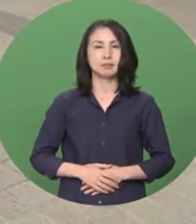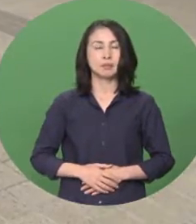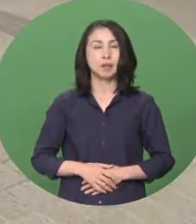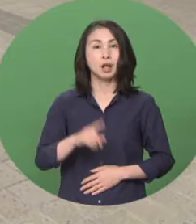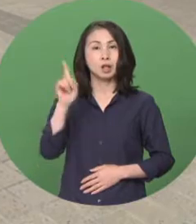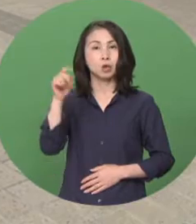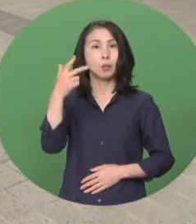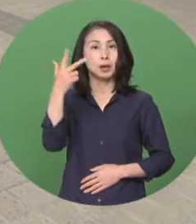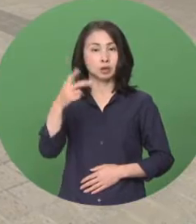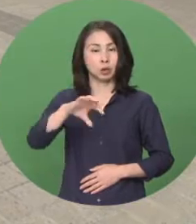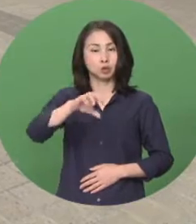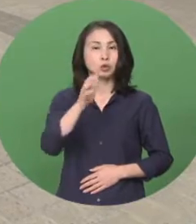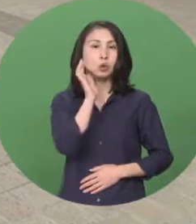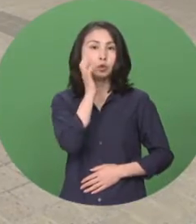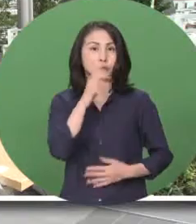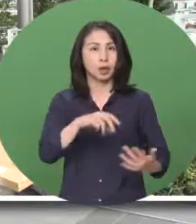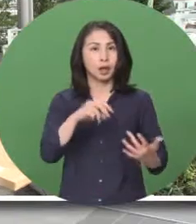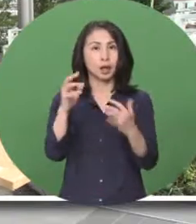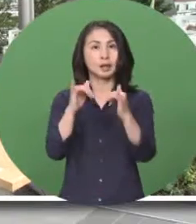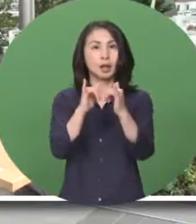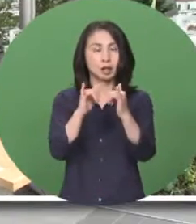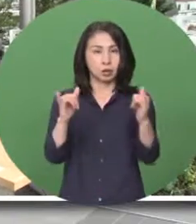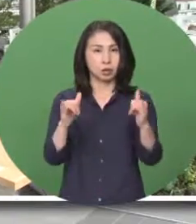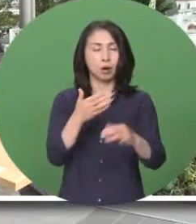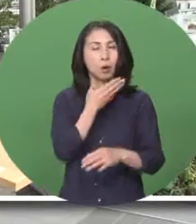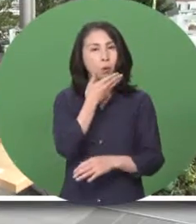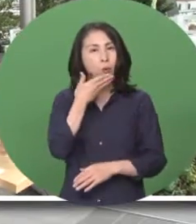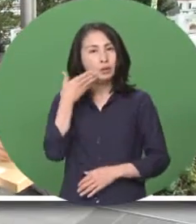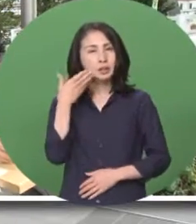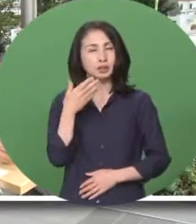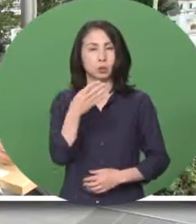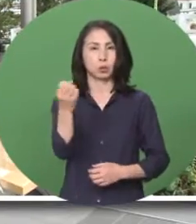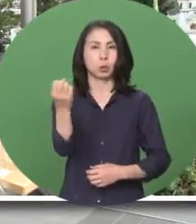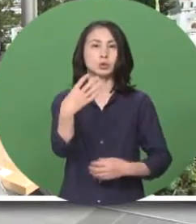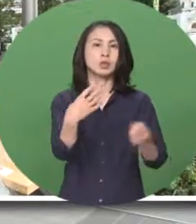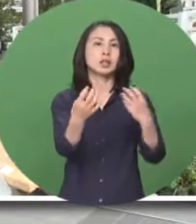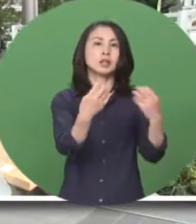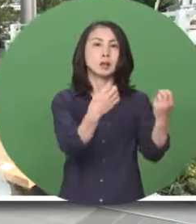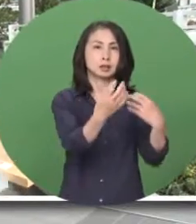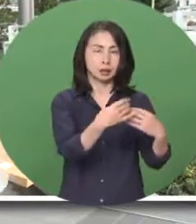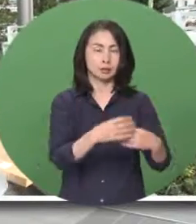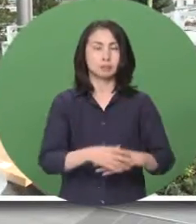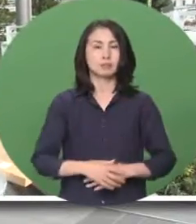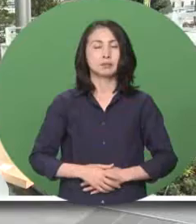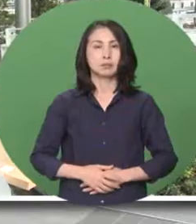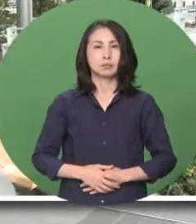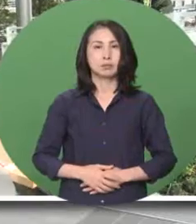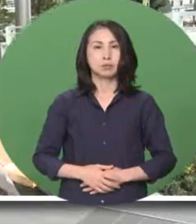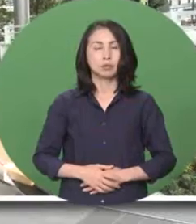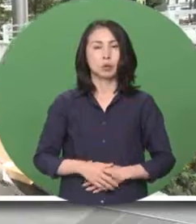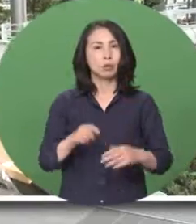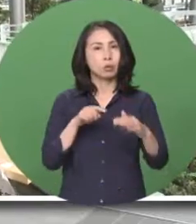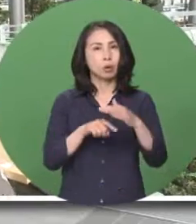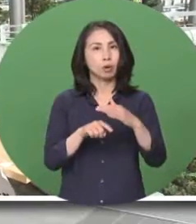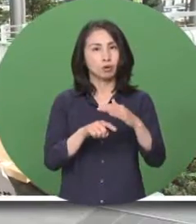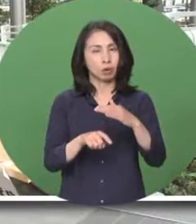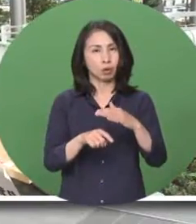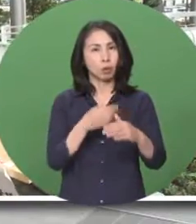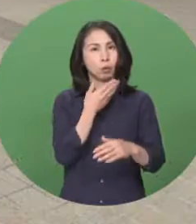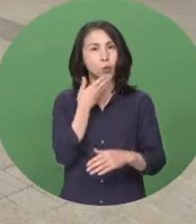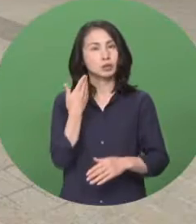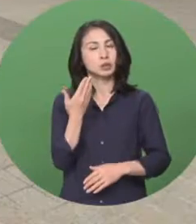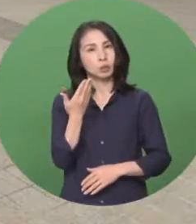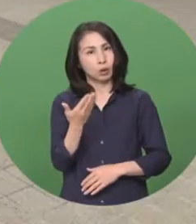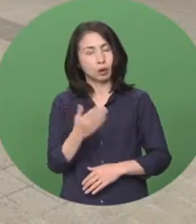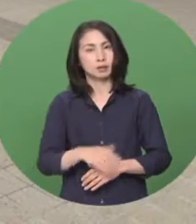生駒市の水道水を選ばれた方も美味しいとおっしゃられた方もいらっしゃいましたね。一体なんで美味しいの